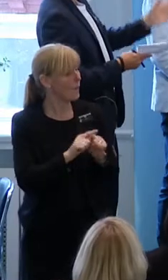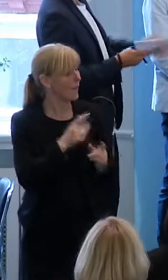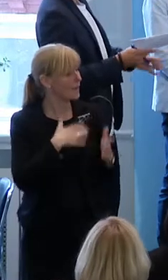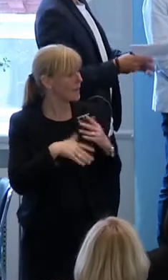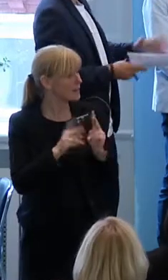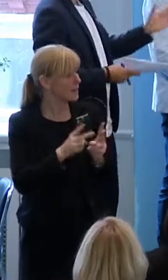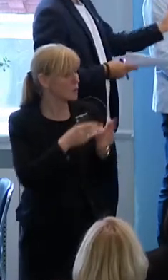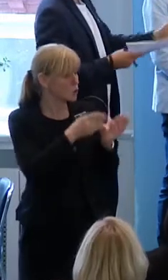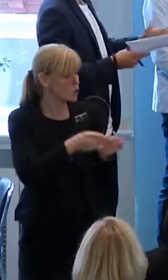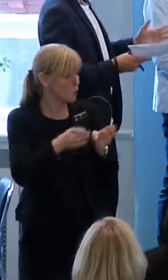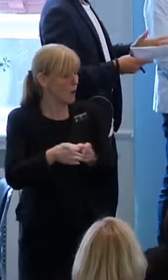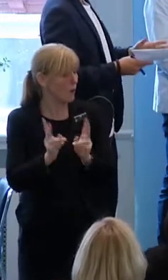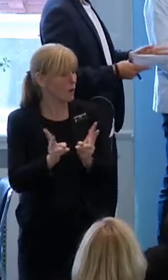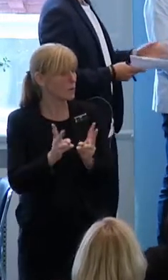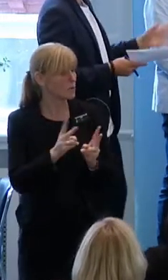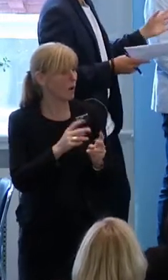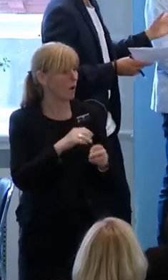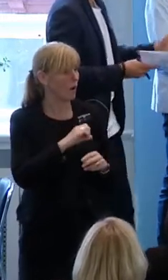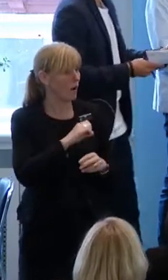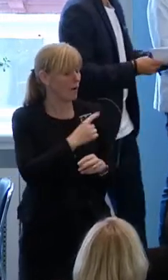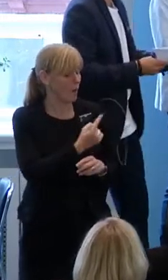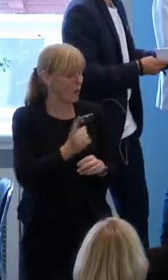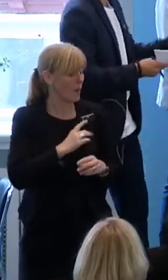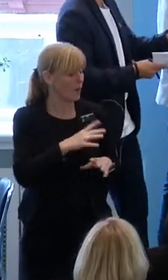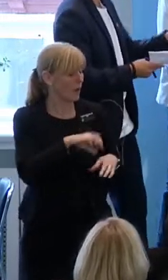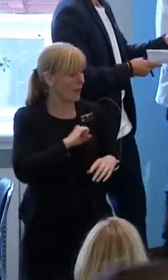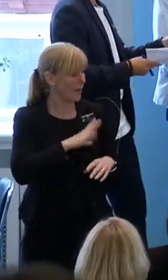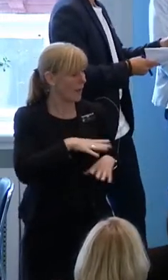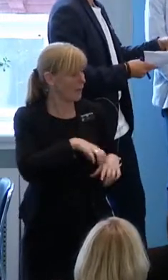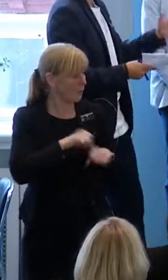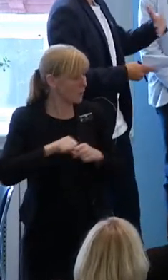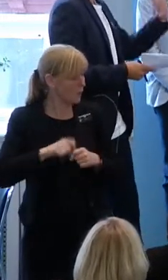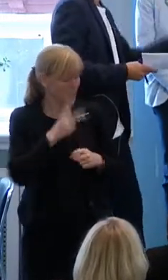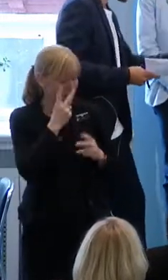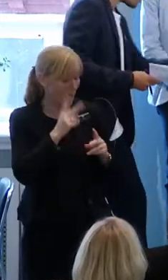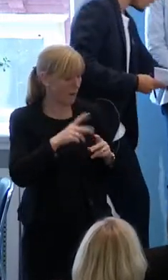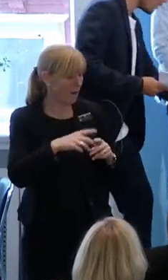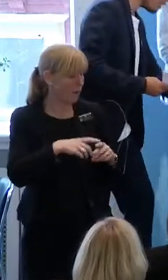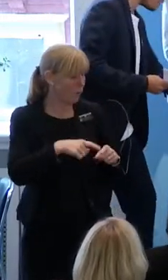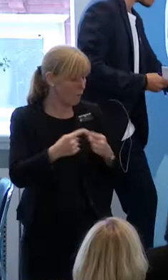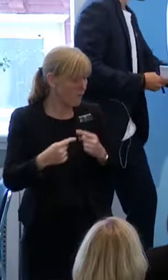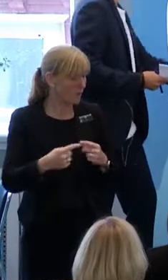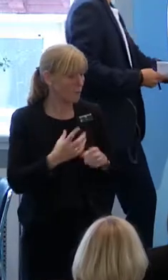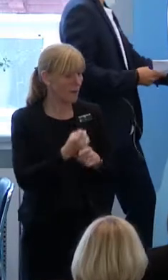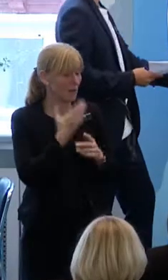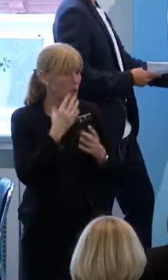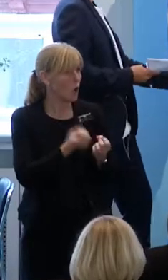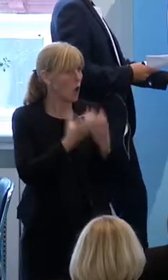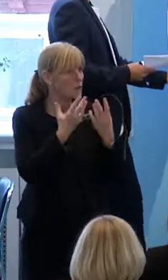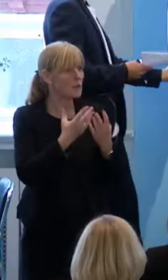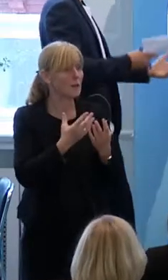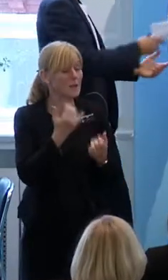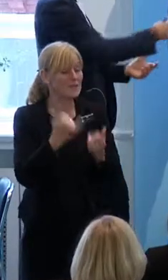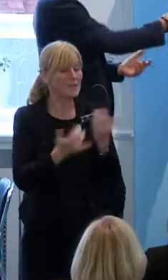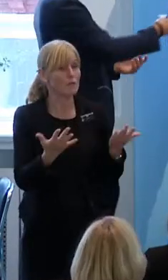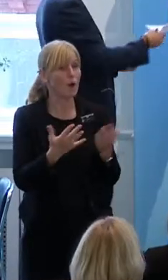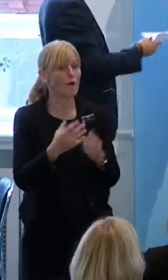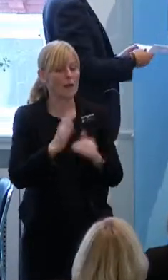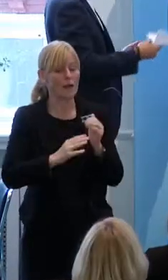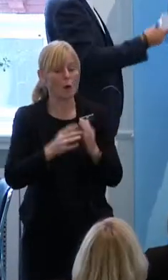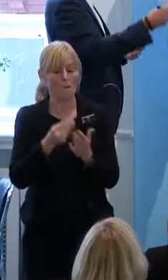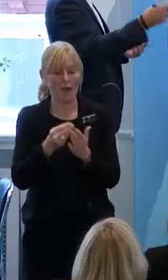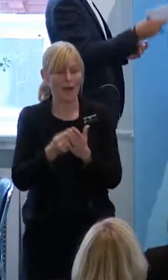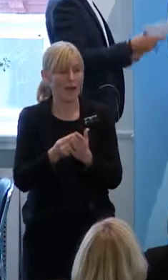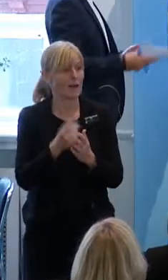intressen så stuprör, om man har sina uppdrag och så ser man konflikterna och så vill man hitta en lösning, men ofta så landar det ju pengar, vem betalar då detta? Vi